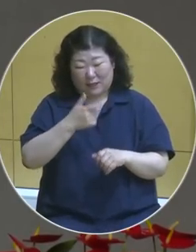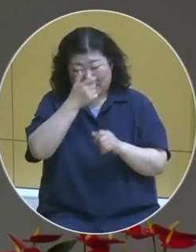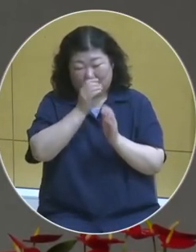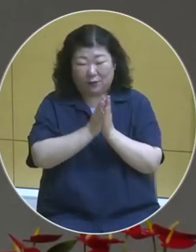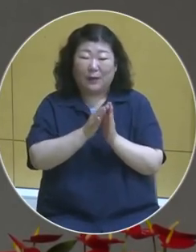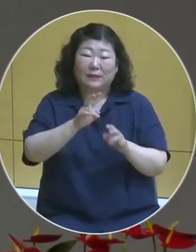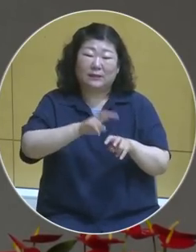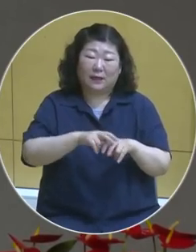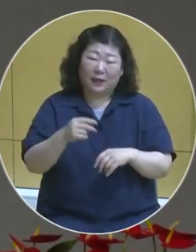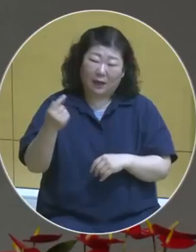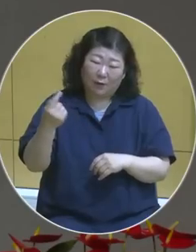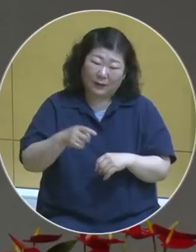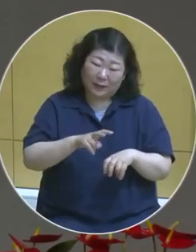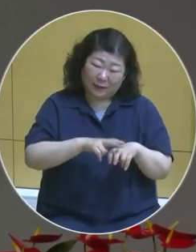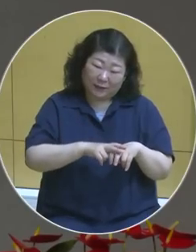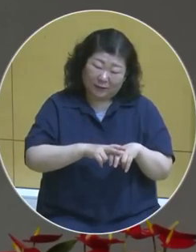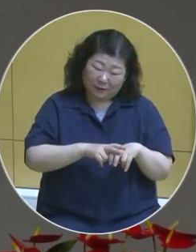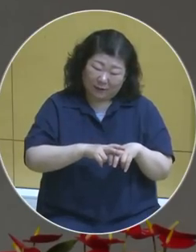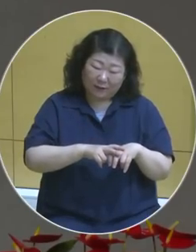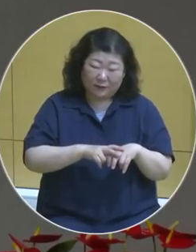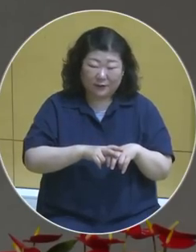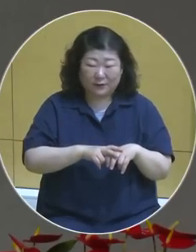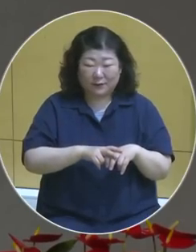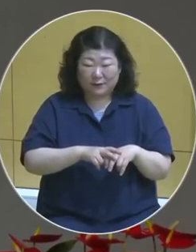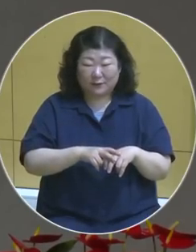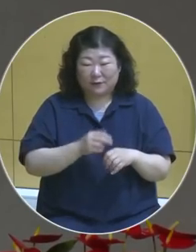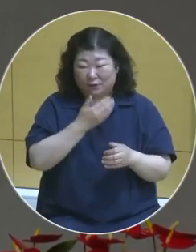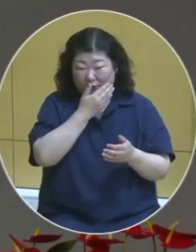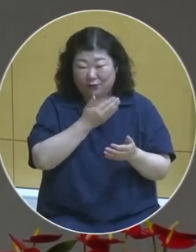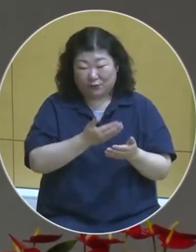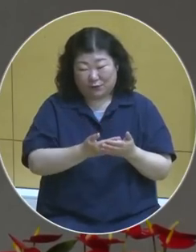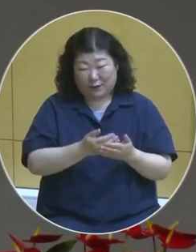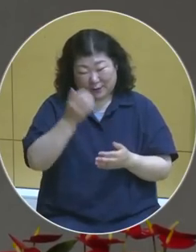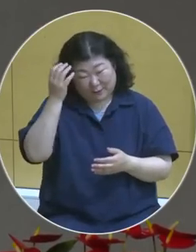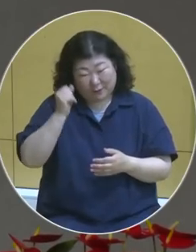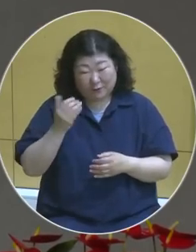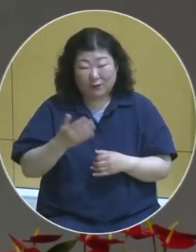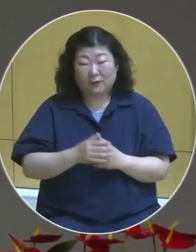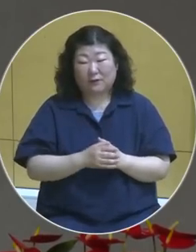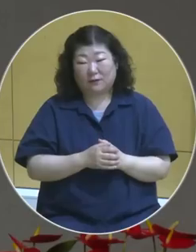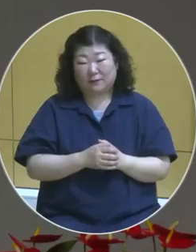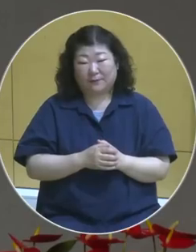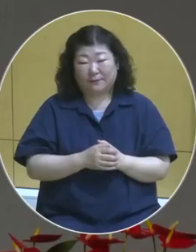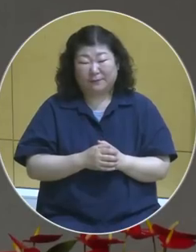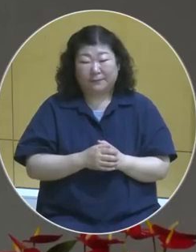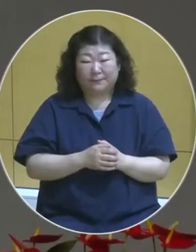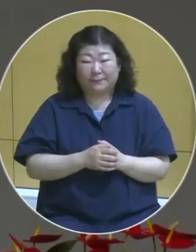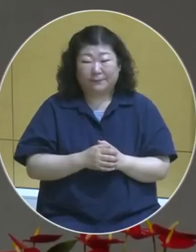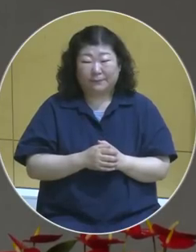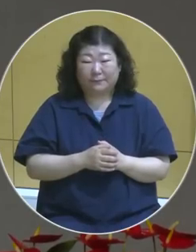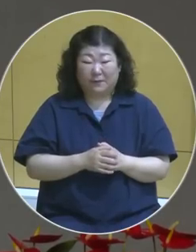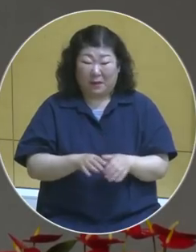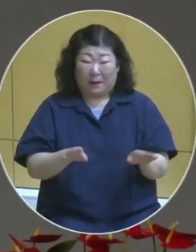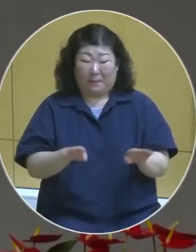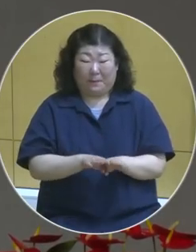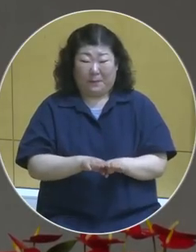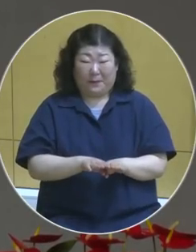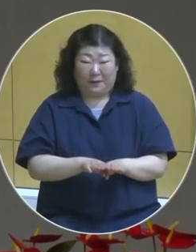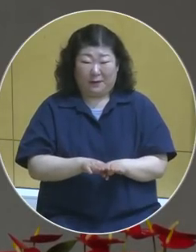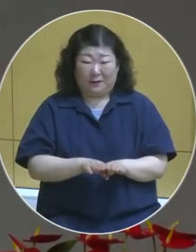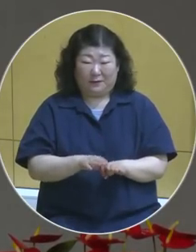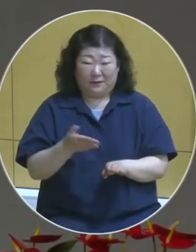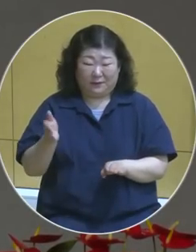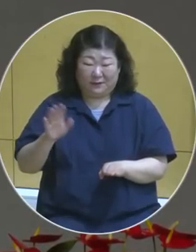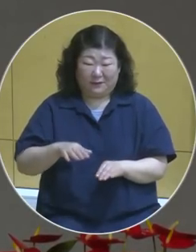기억하는 굉장히 중요한 그 기억들이 됩니다. 여러분께서 빠지지 않도록 그렇게 하시고 안 나왔는데 이름을 신청하는 분은